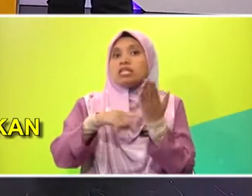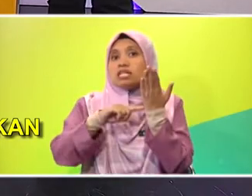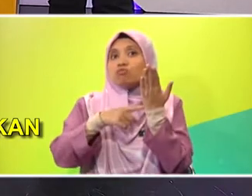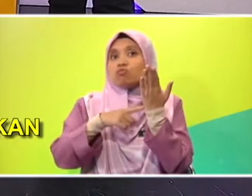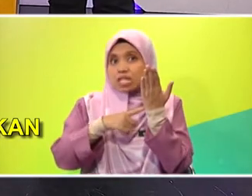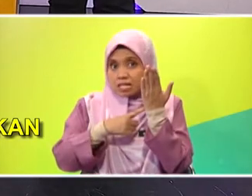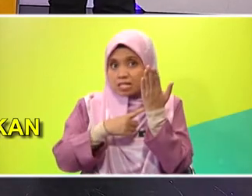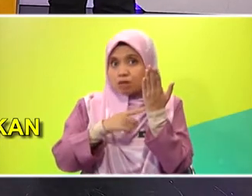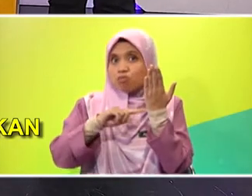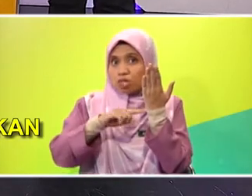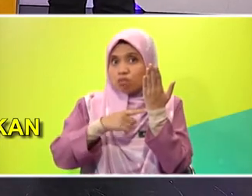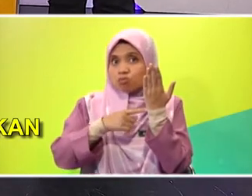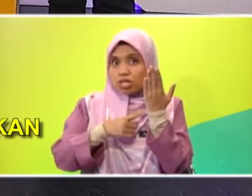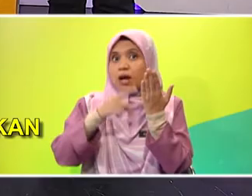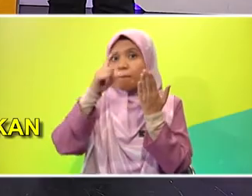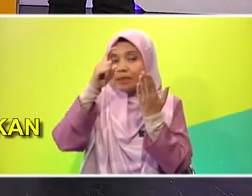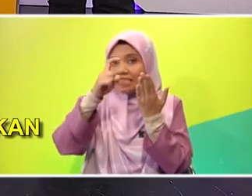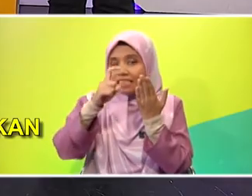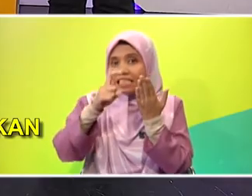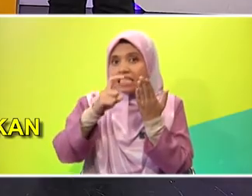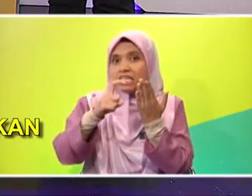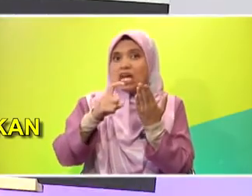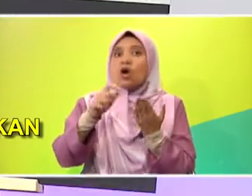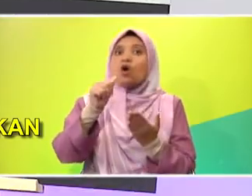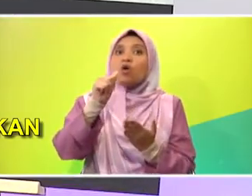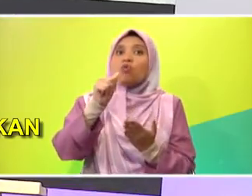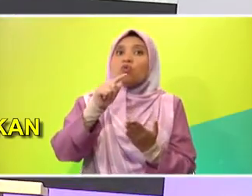Itulah satu pemilu yang sangat baik karena semua